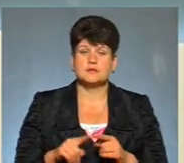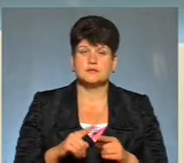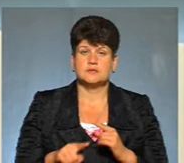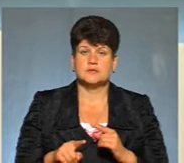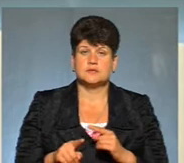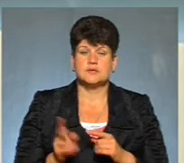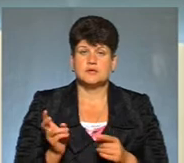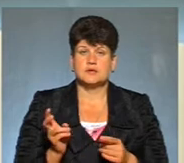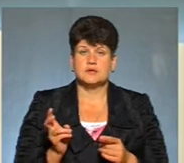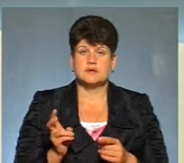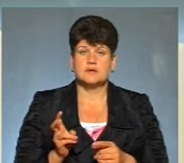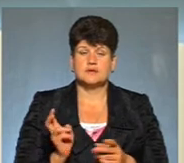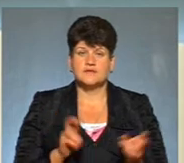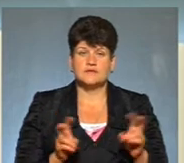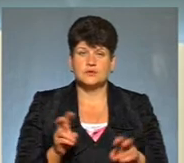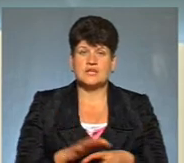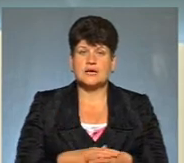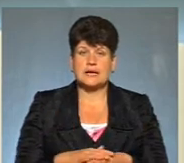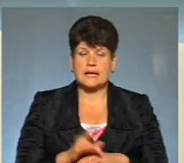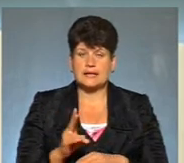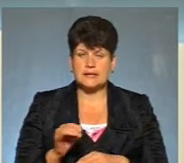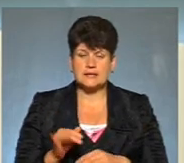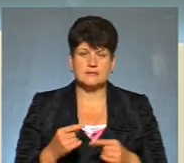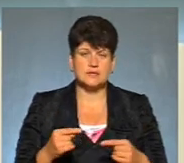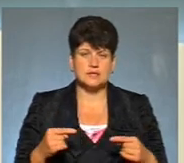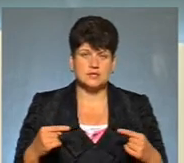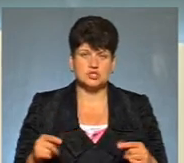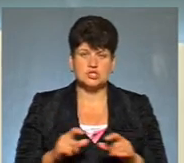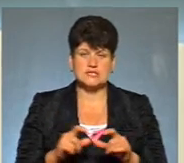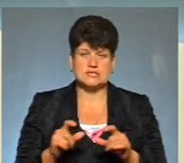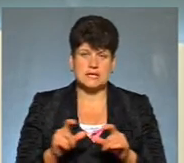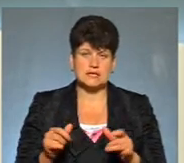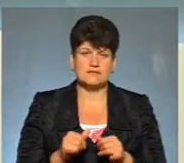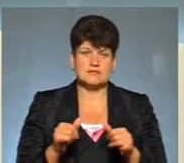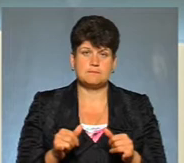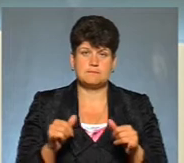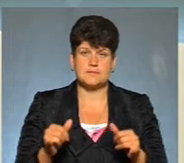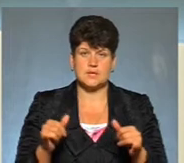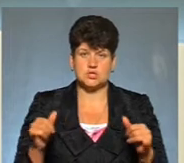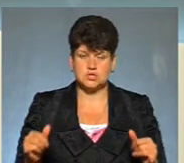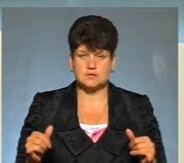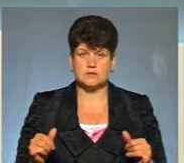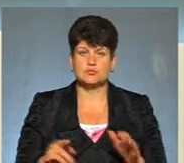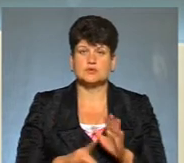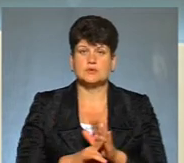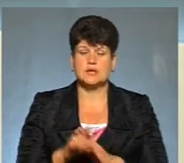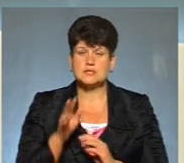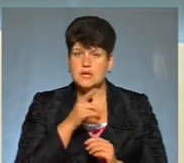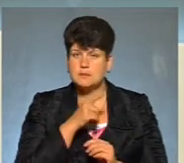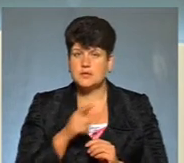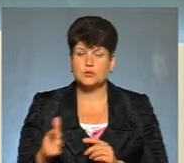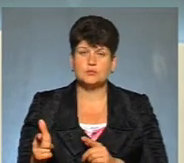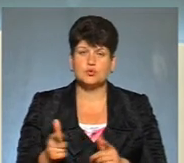відвідування, зокрема, ринків і інших торгових закладів збільшилася. Підходить період підготовки